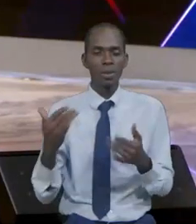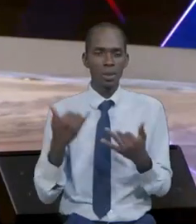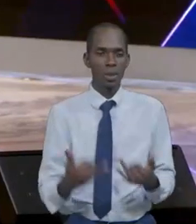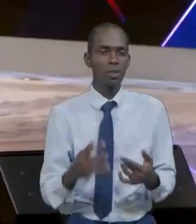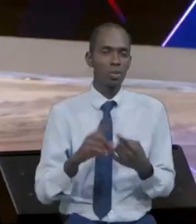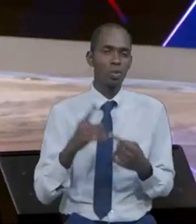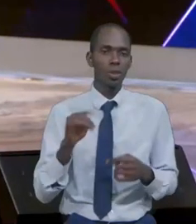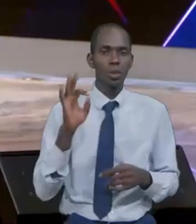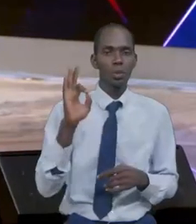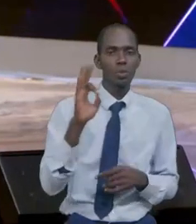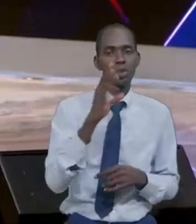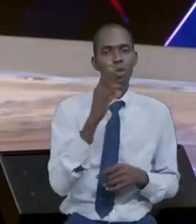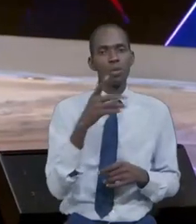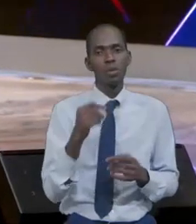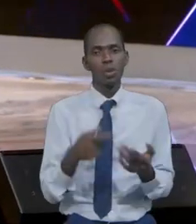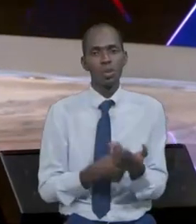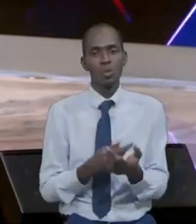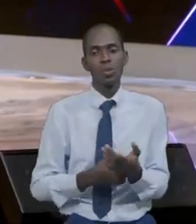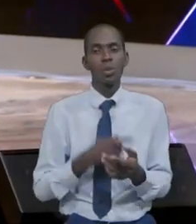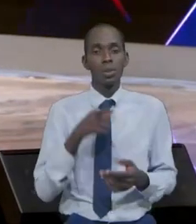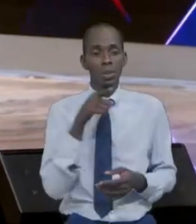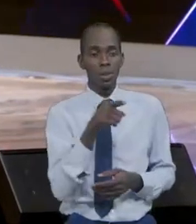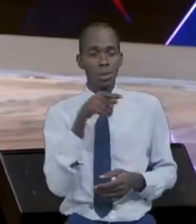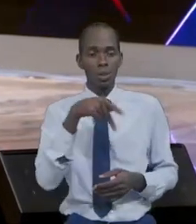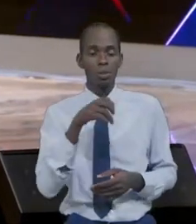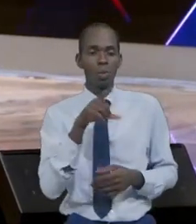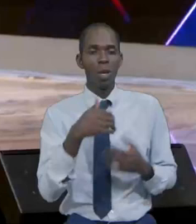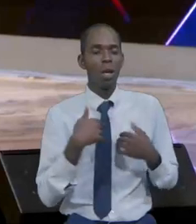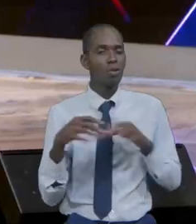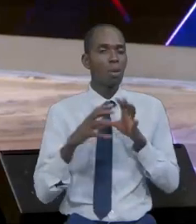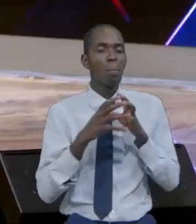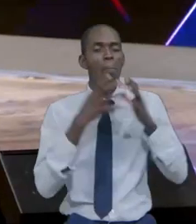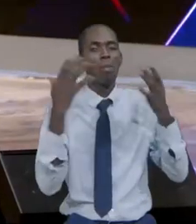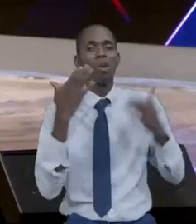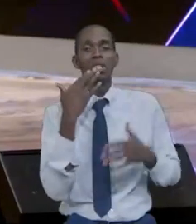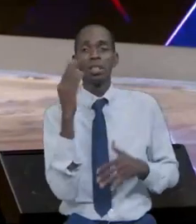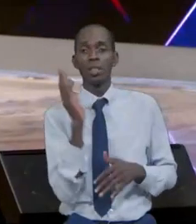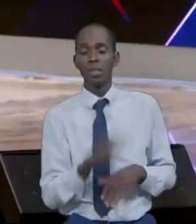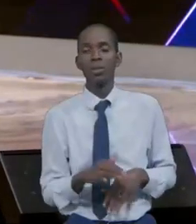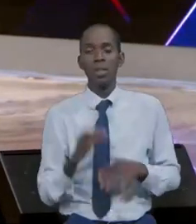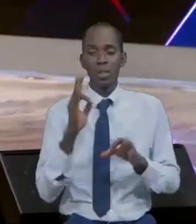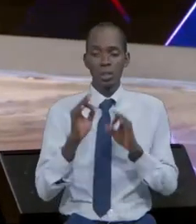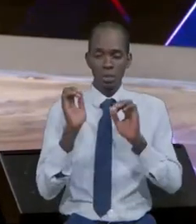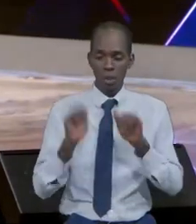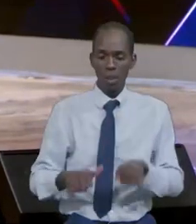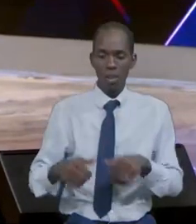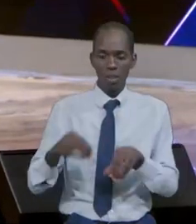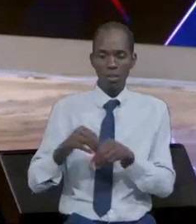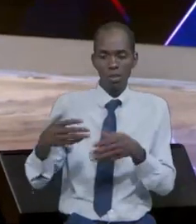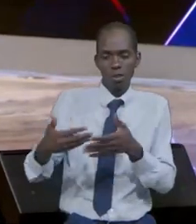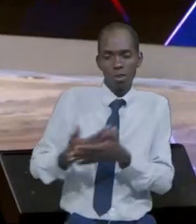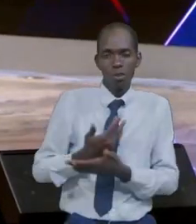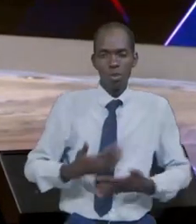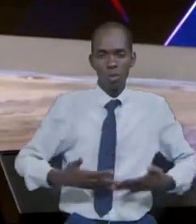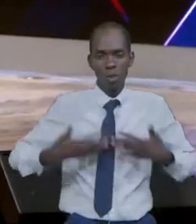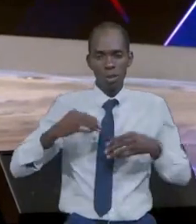de l'évangile. Il a fait plus de mal. Et s'il pouvait faire cela dans la nouvelle vie, dans la vie convertie,